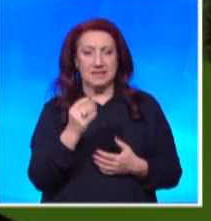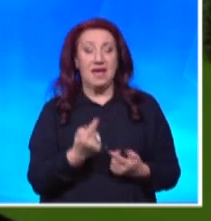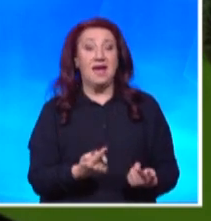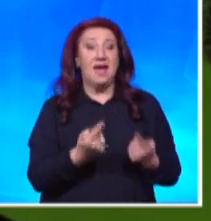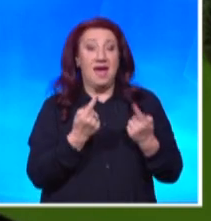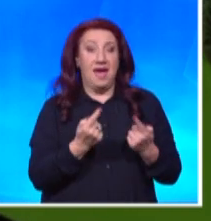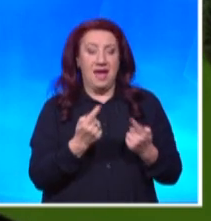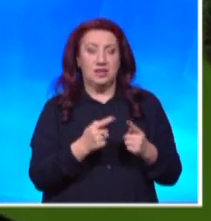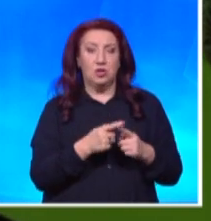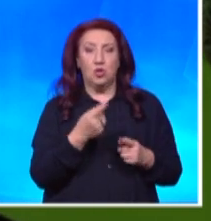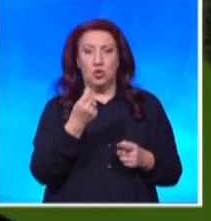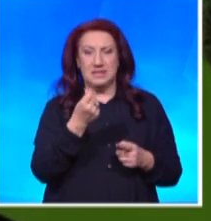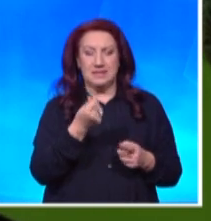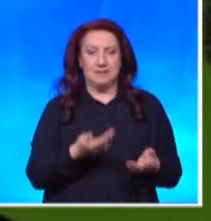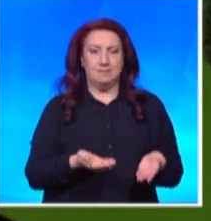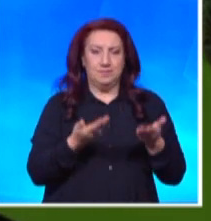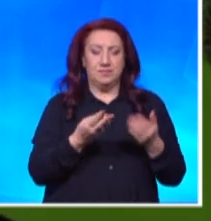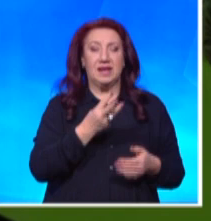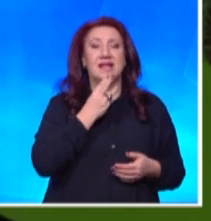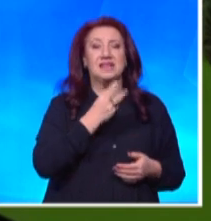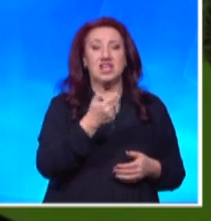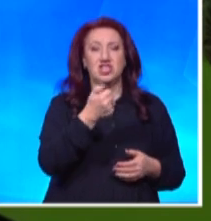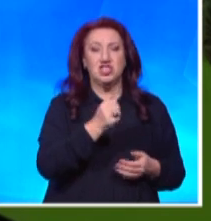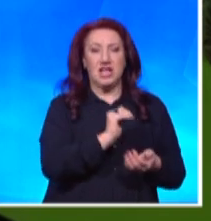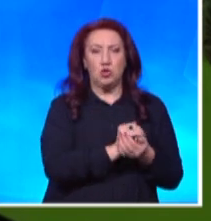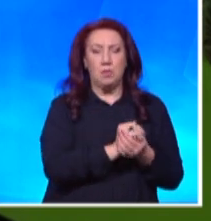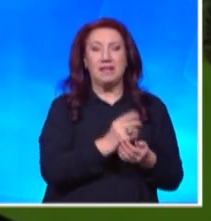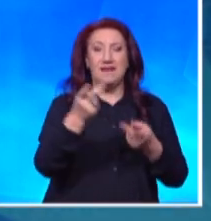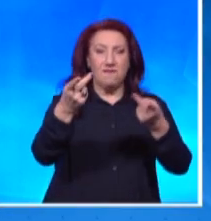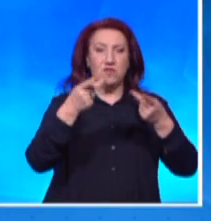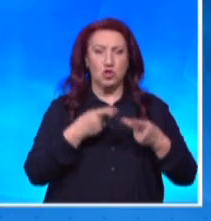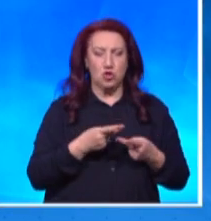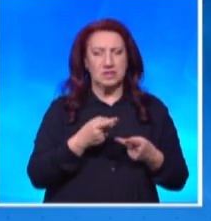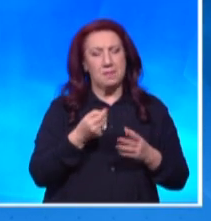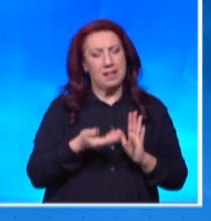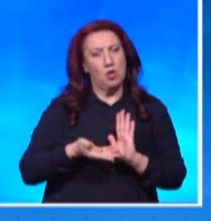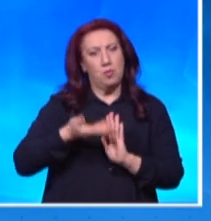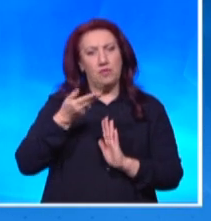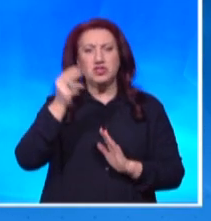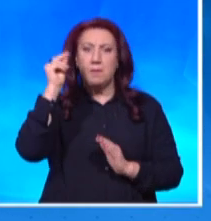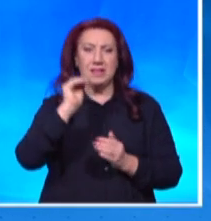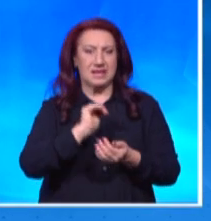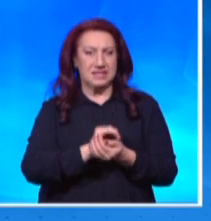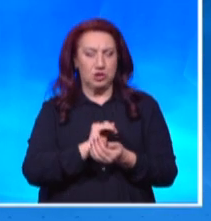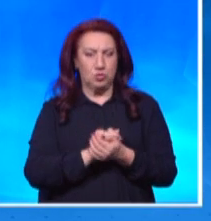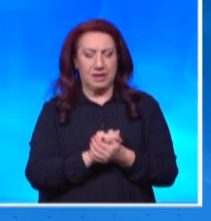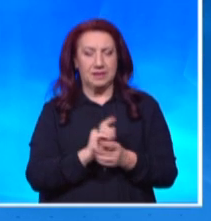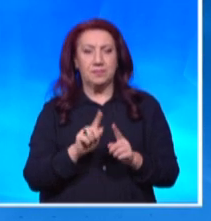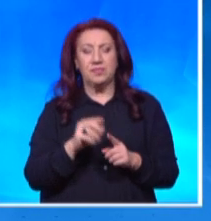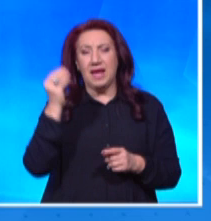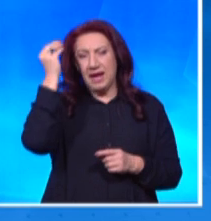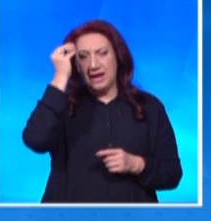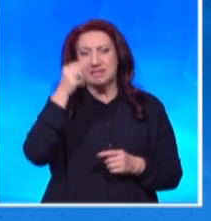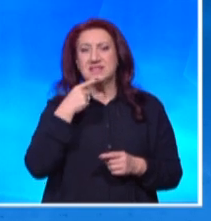на доматите се повишават до 3 лева и 60 стотинки за вносни и малко повече за български отгледани в оранжерия. При краставиците